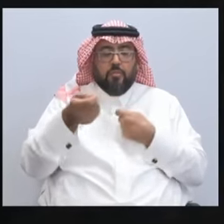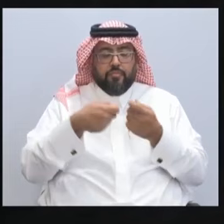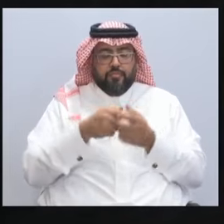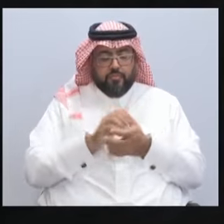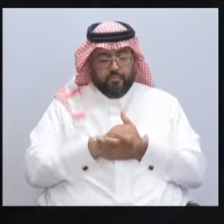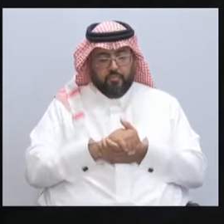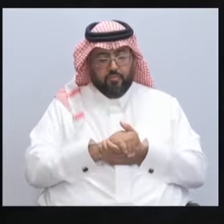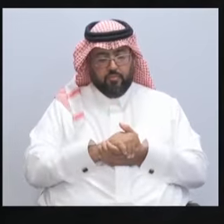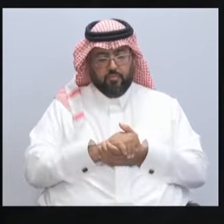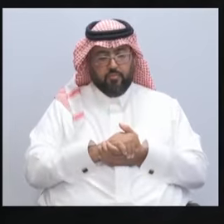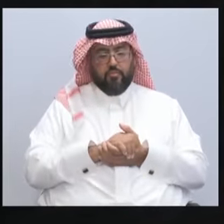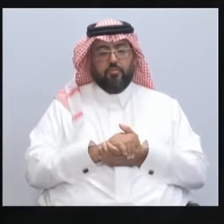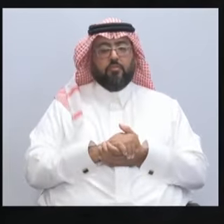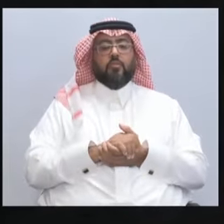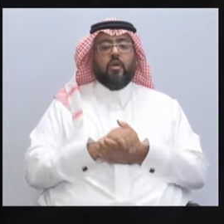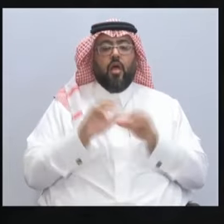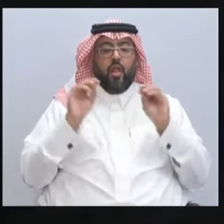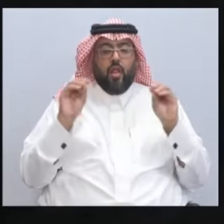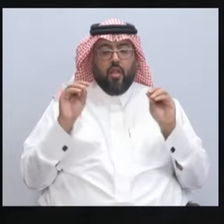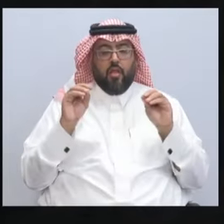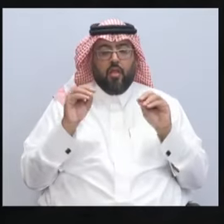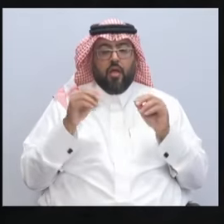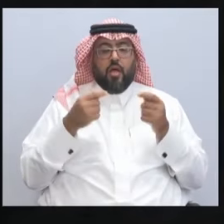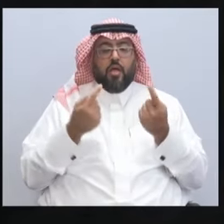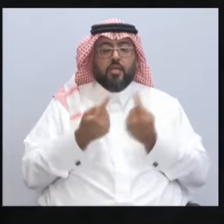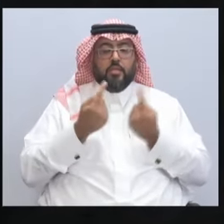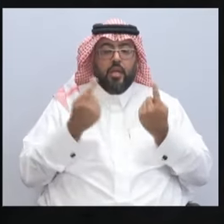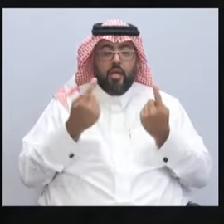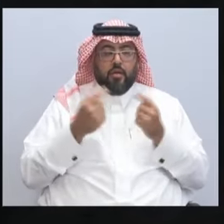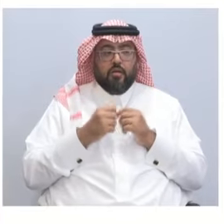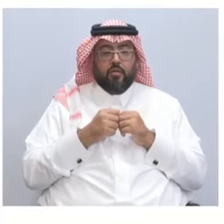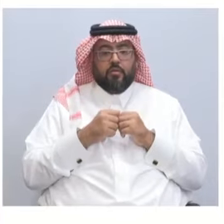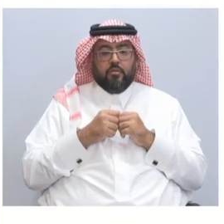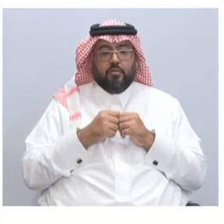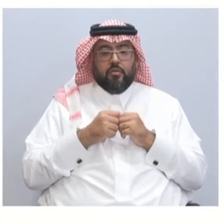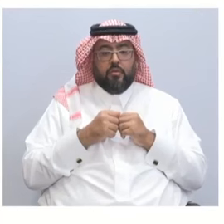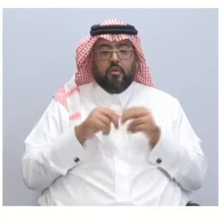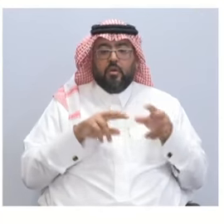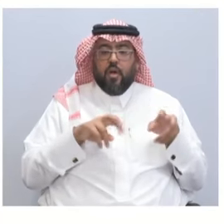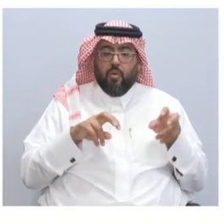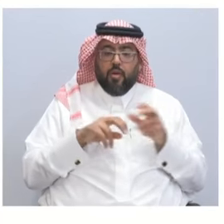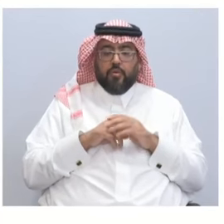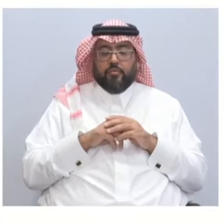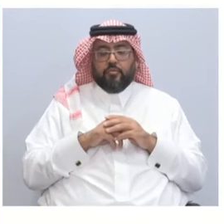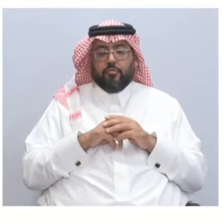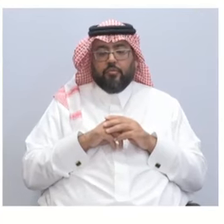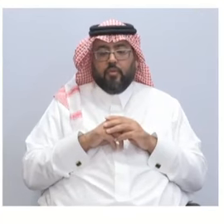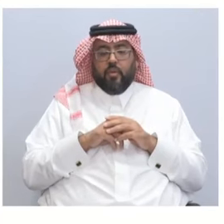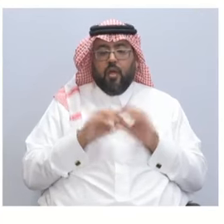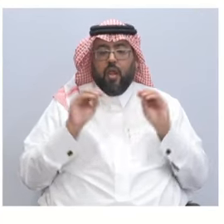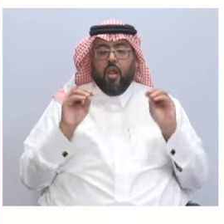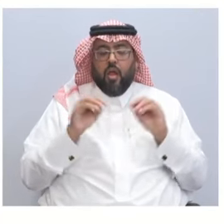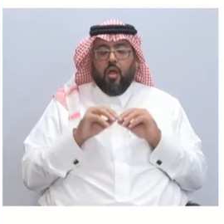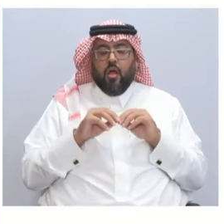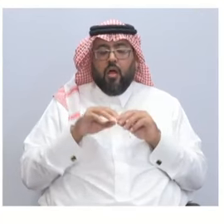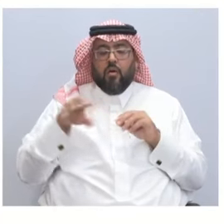العربي كذلك ذلك تحدثنا عن الزراعه الثروه الحيوانيه الزراعه والثروه الحيوانيه وتحدثنا